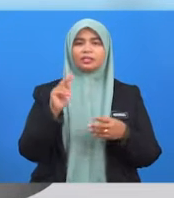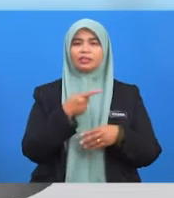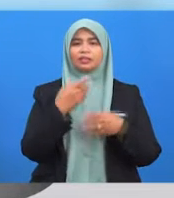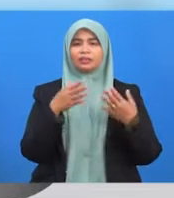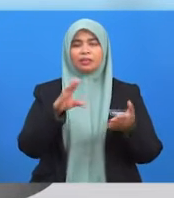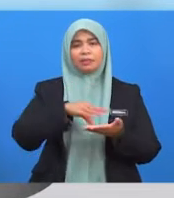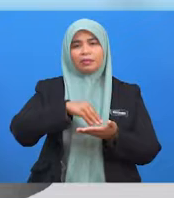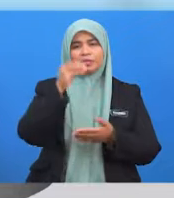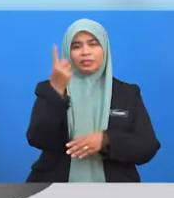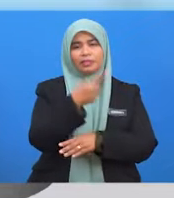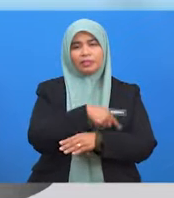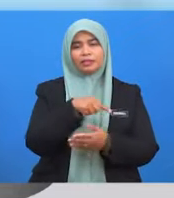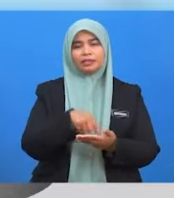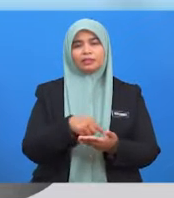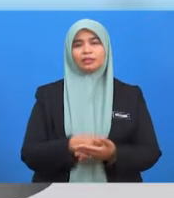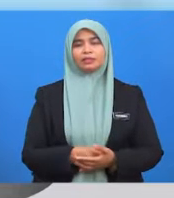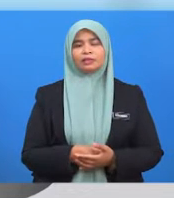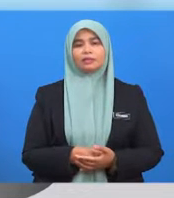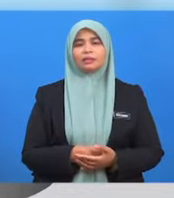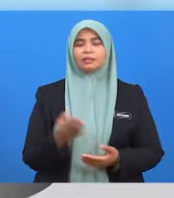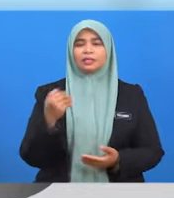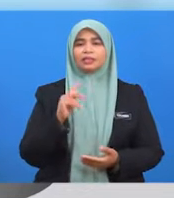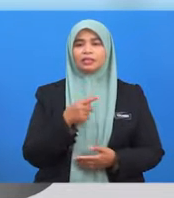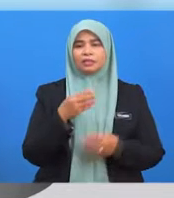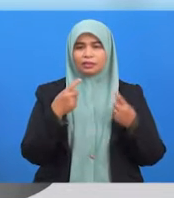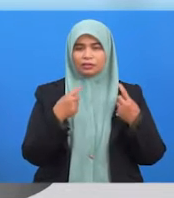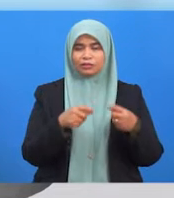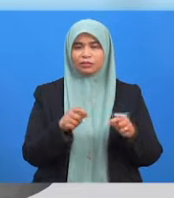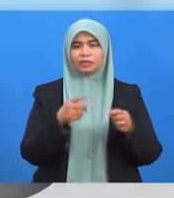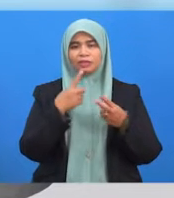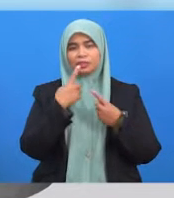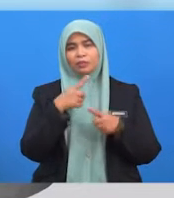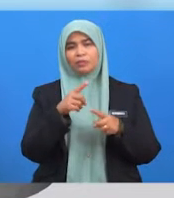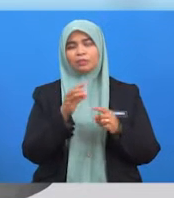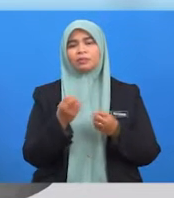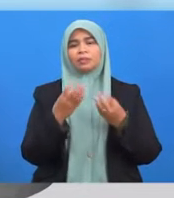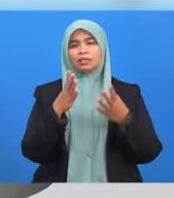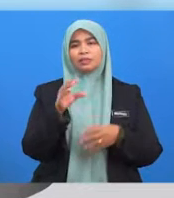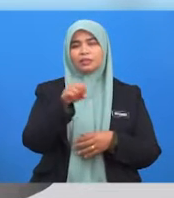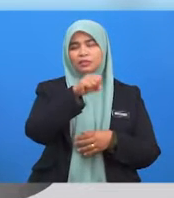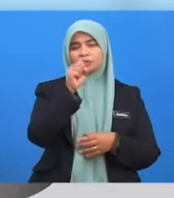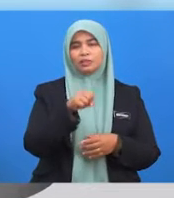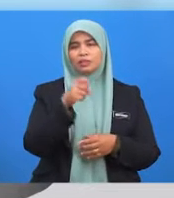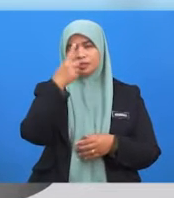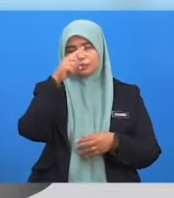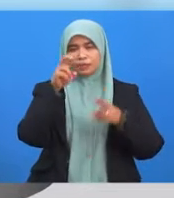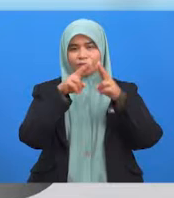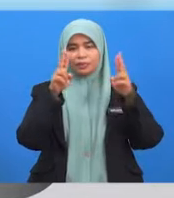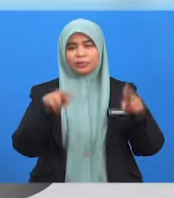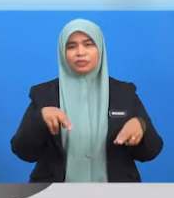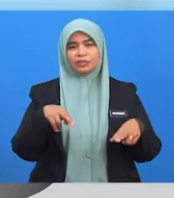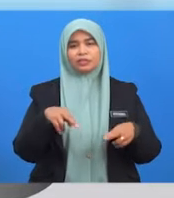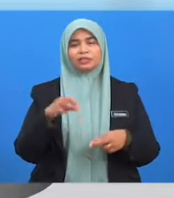kita telah pelajari hari ini, mari kita cuba menjawab beberapa soalan untuk